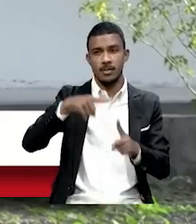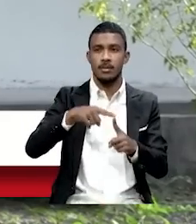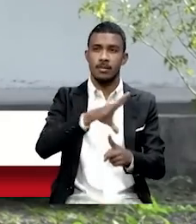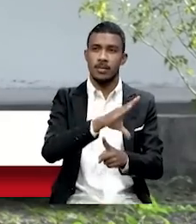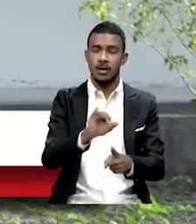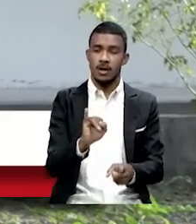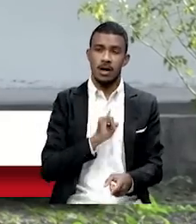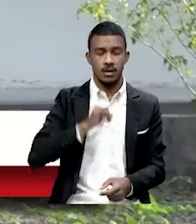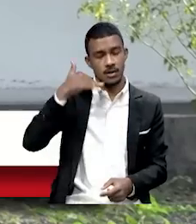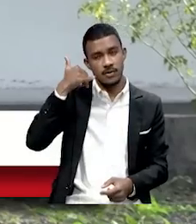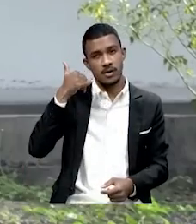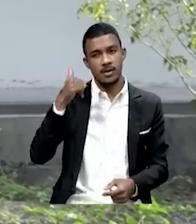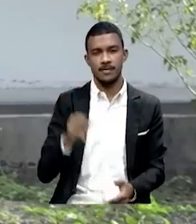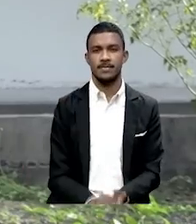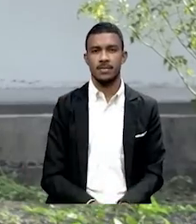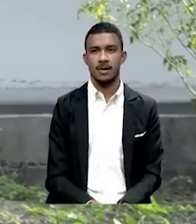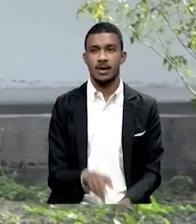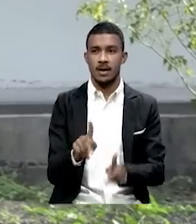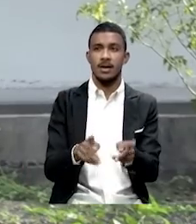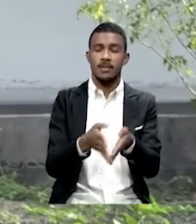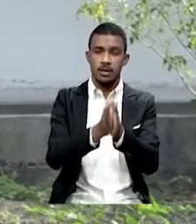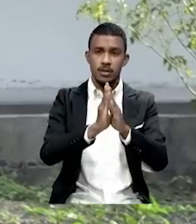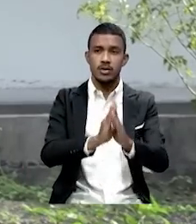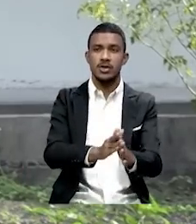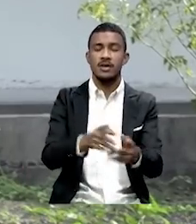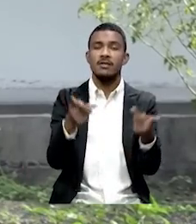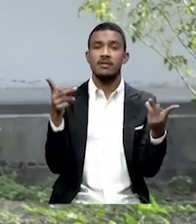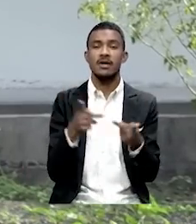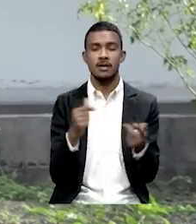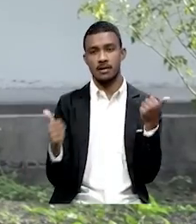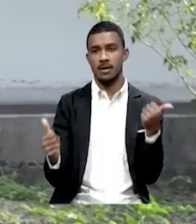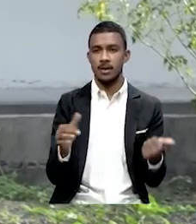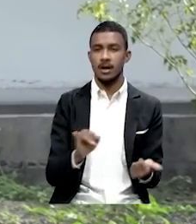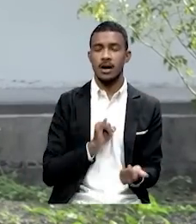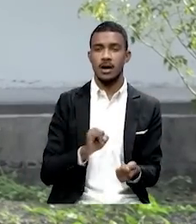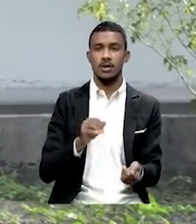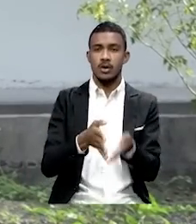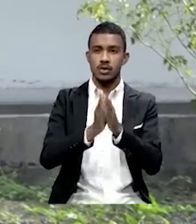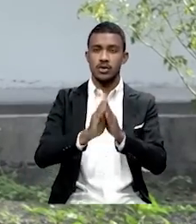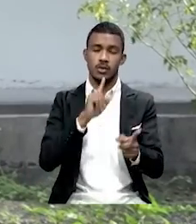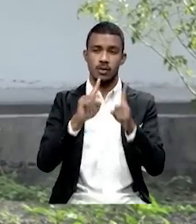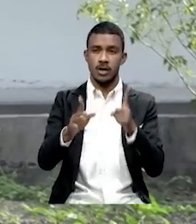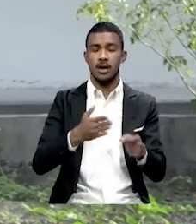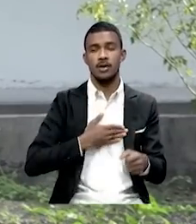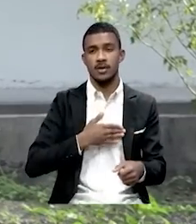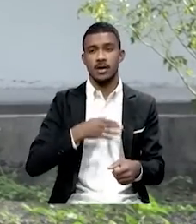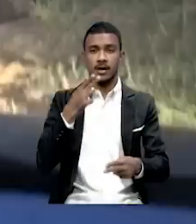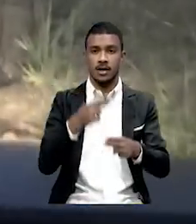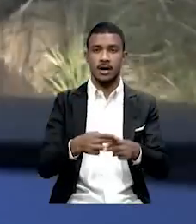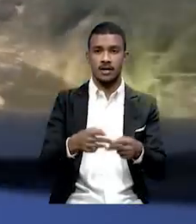langsung kontaktu de, nema dia ima usu dia fatin ni ihani be, nema usu akulian naram ba, fatin